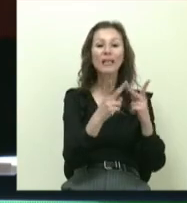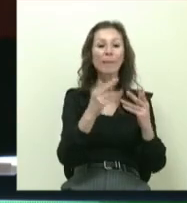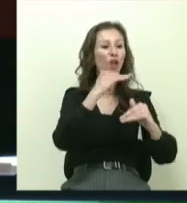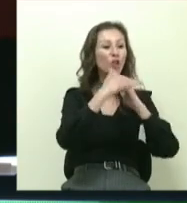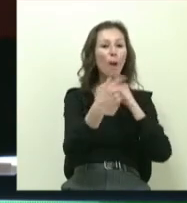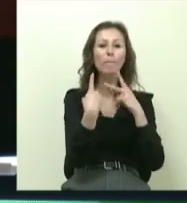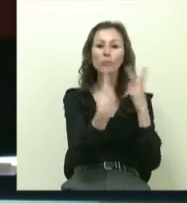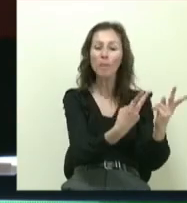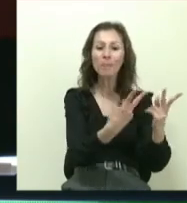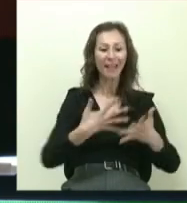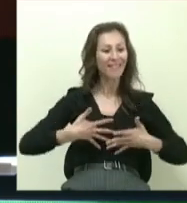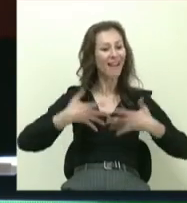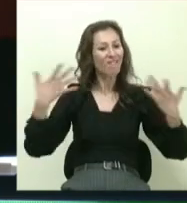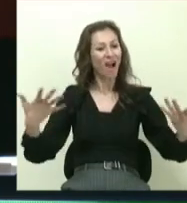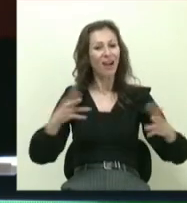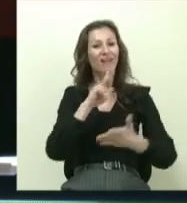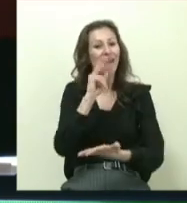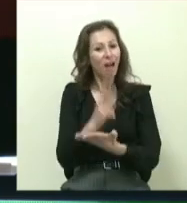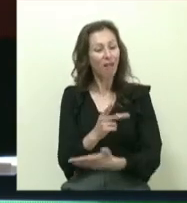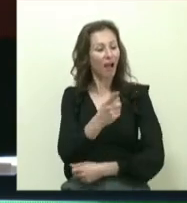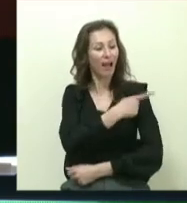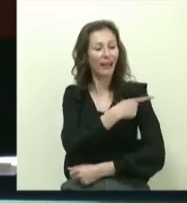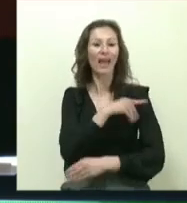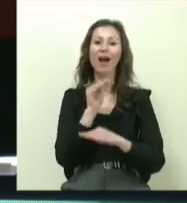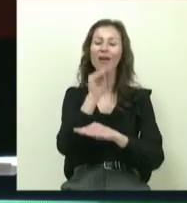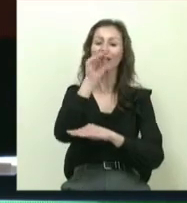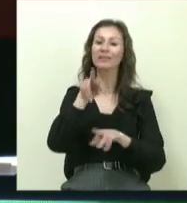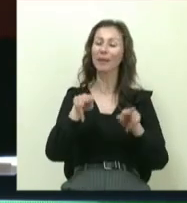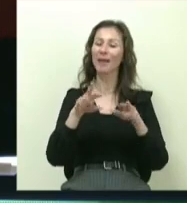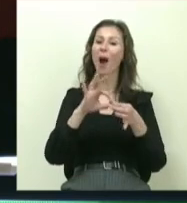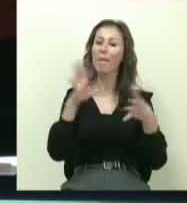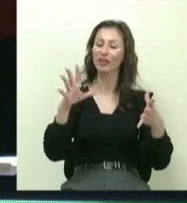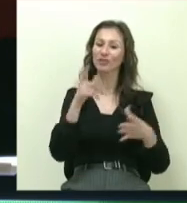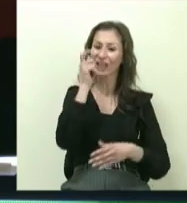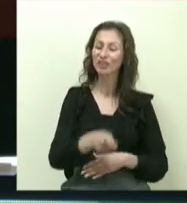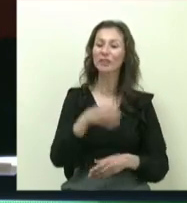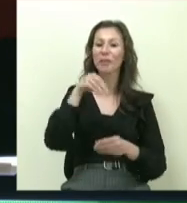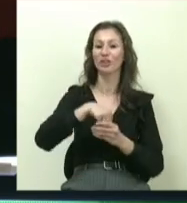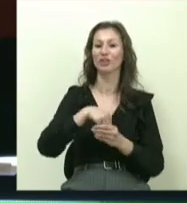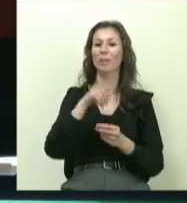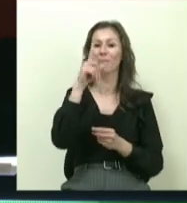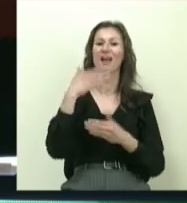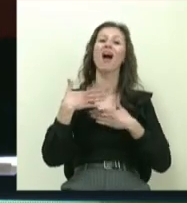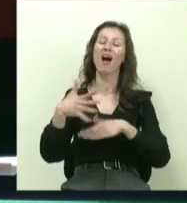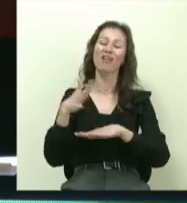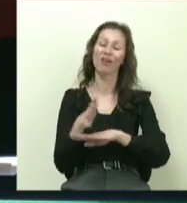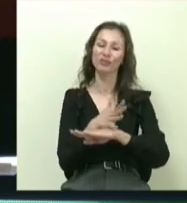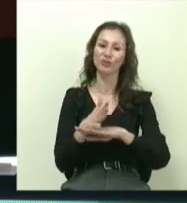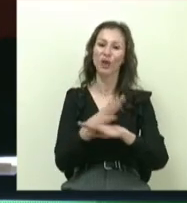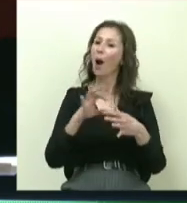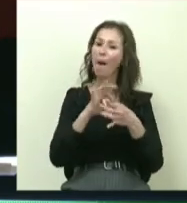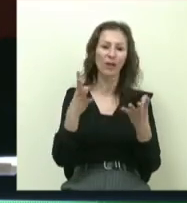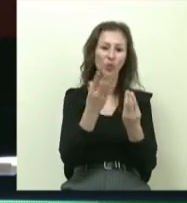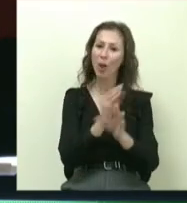toplumların refah istikrar ve kaliteli Hayat gibi amaçlarını gerçekleştirmek için bir araçtır amaç